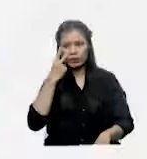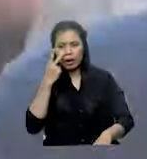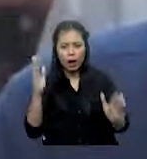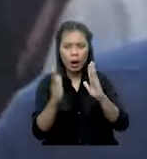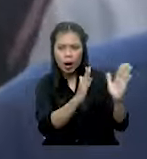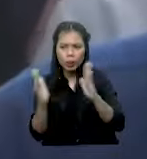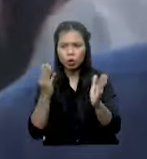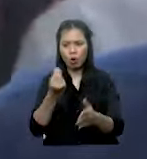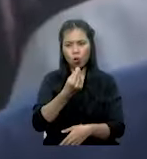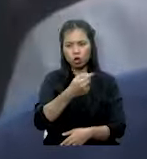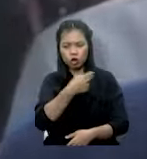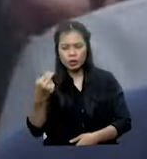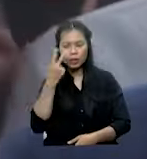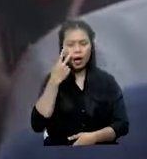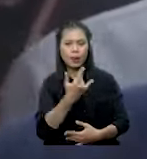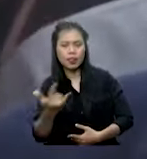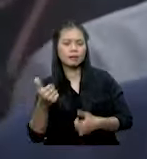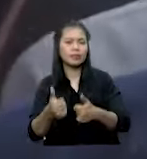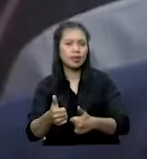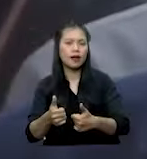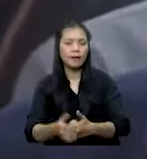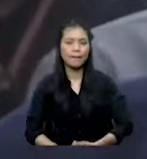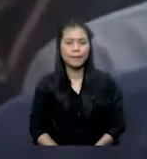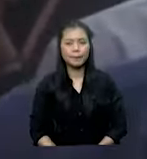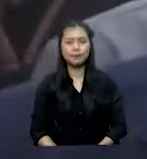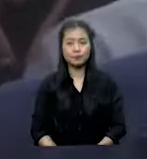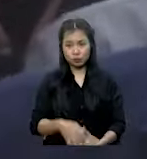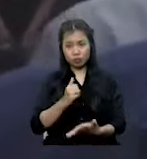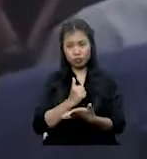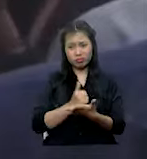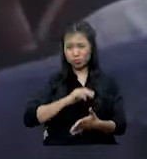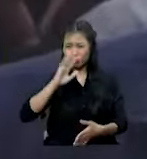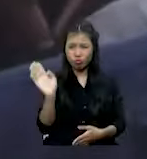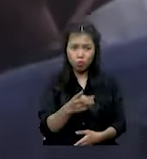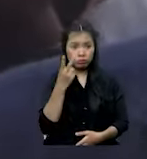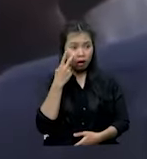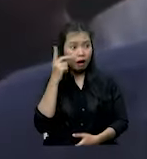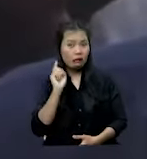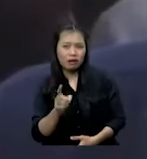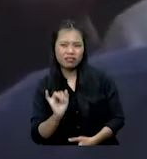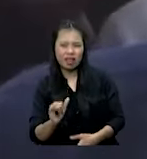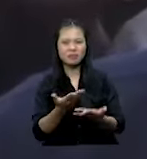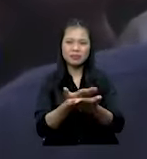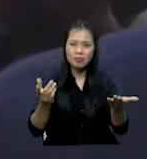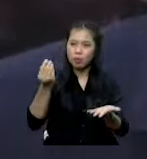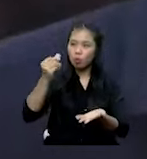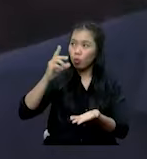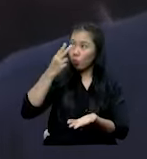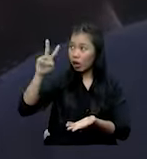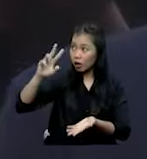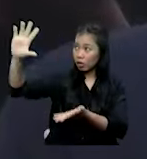rupiah. Terjaga, kita terus melakukan intervensi baik di spot maupun di non-delivery forward, juga terus saja